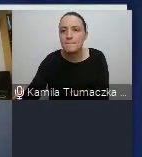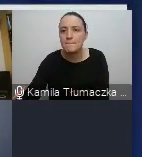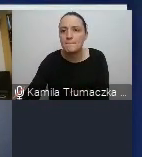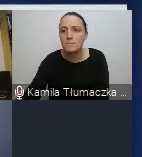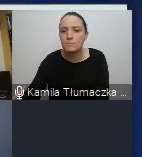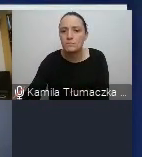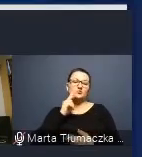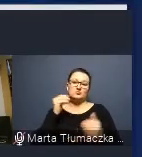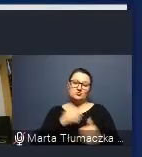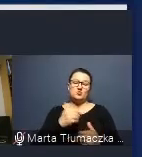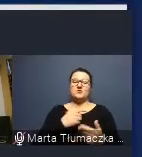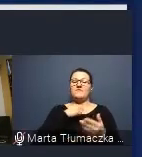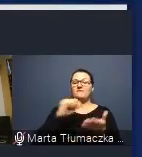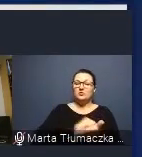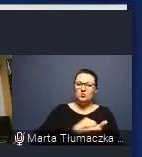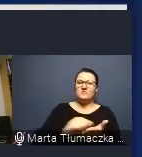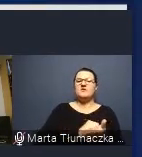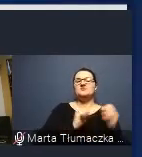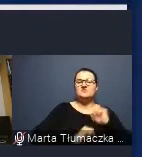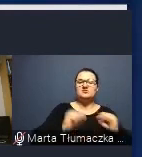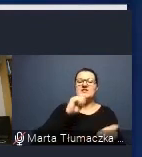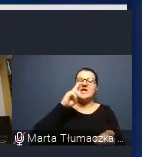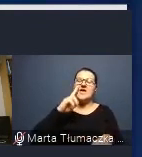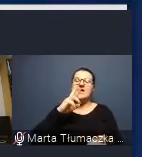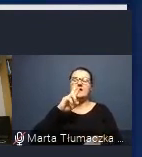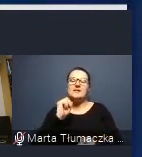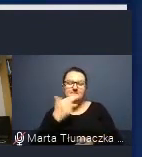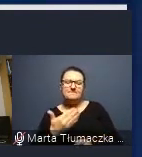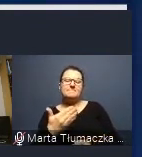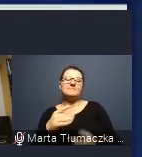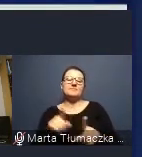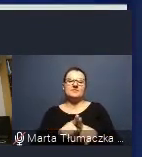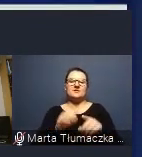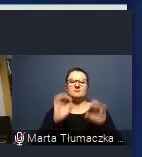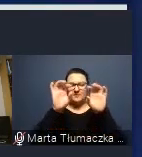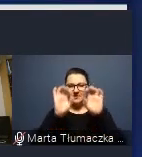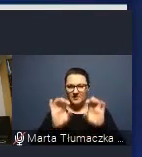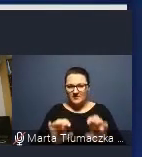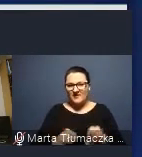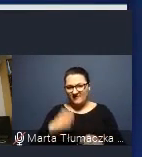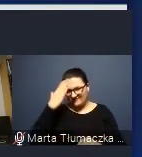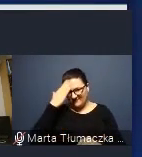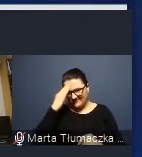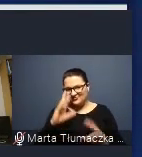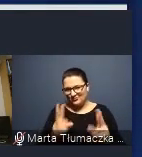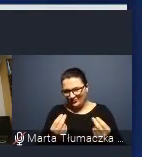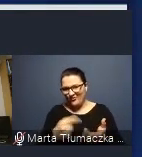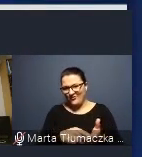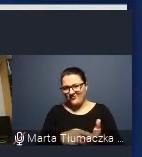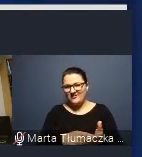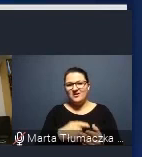rymów, ćwiczenia sekwencji. Widzą Państwo, że to są, pewnie poznają Państwo, z jakich pozycji to jest. To jest super